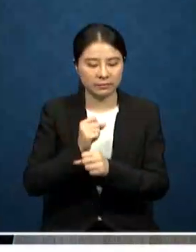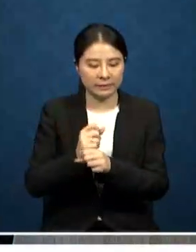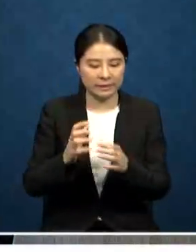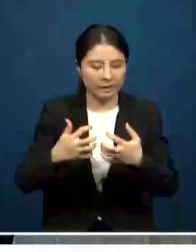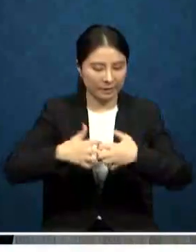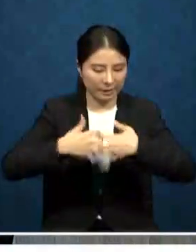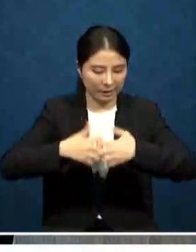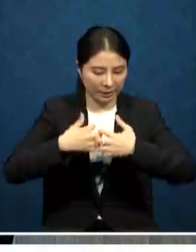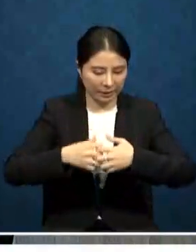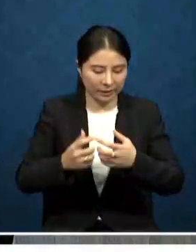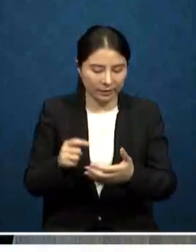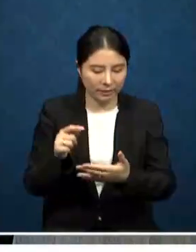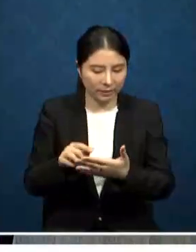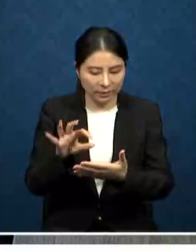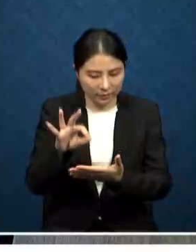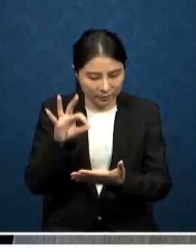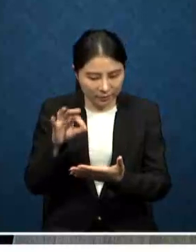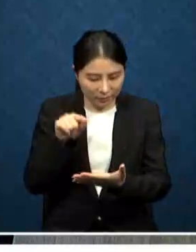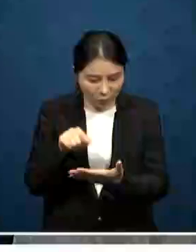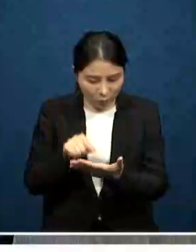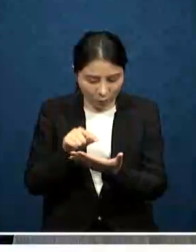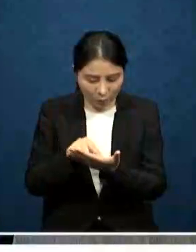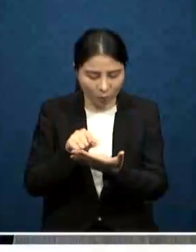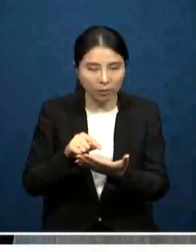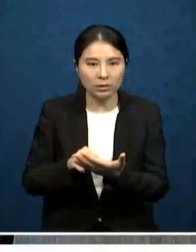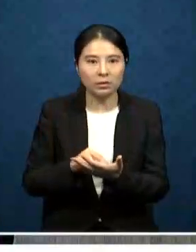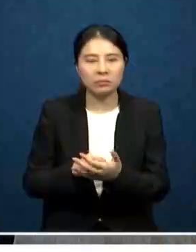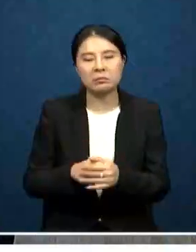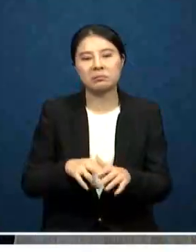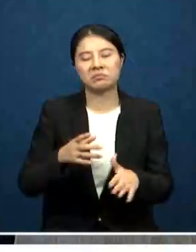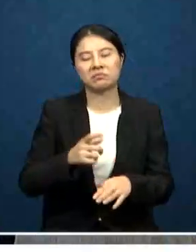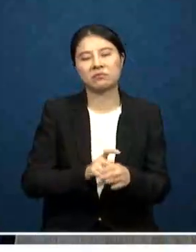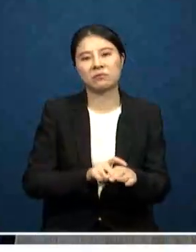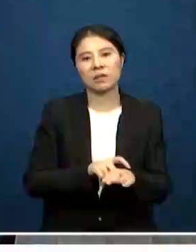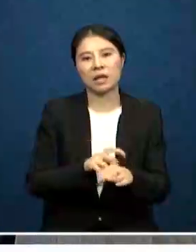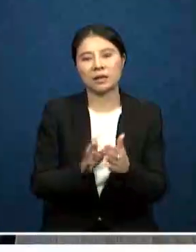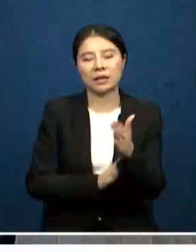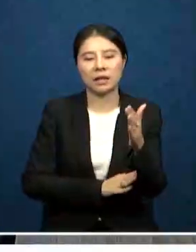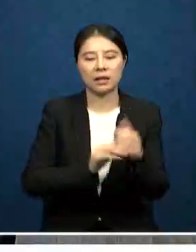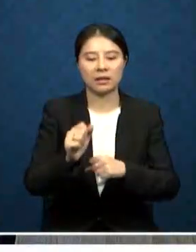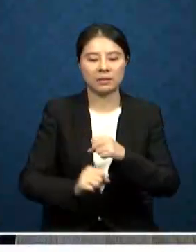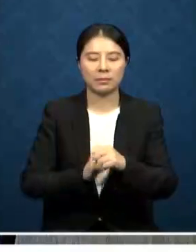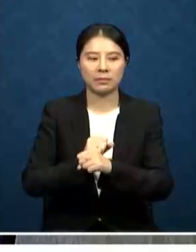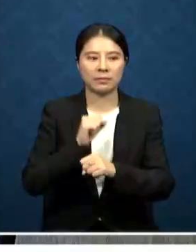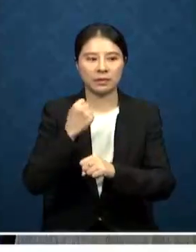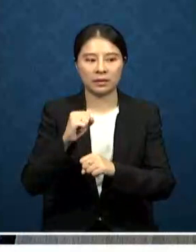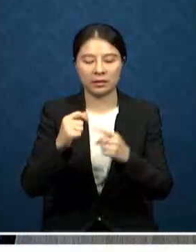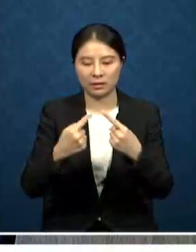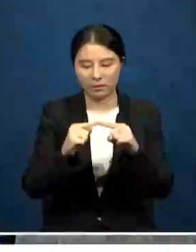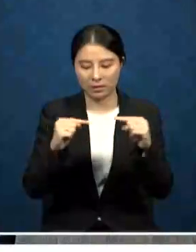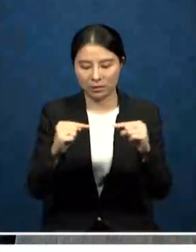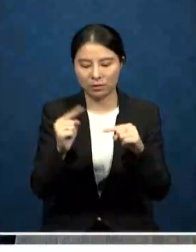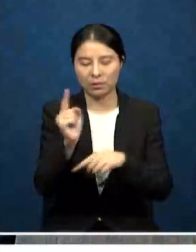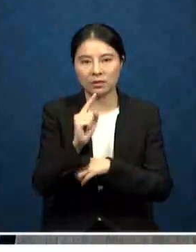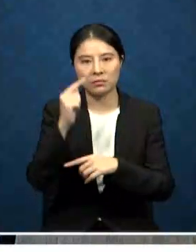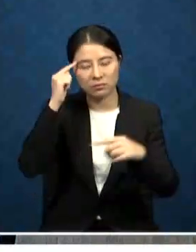เวลานะครับท่านต้องใช้เวลาซึ่งมันอาจจะยาวนานเป็น 10ปีก็ได้เพียงแต่ว่ามันก็ถ้าเรา